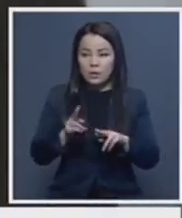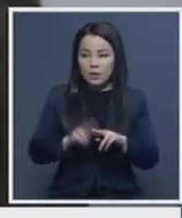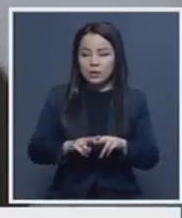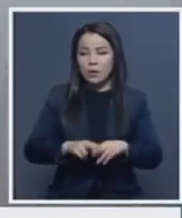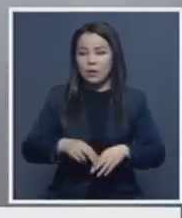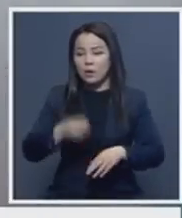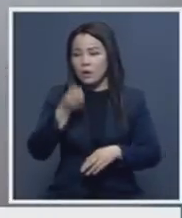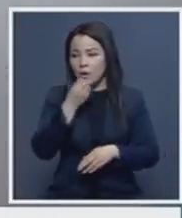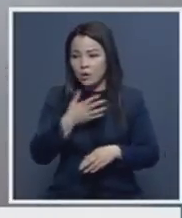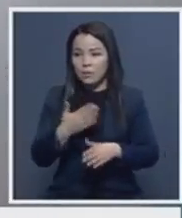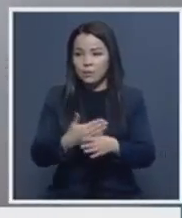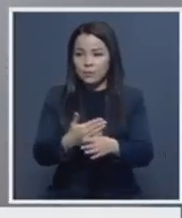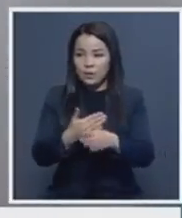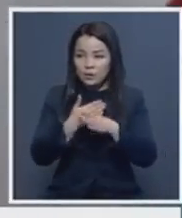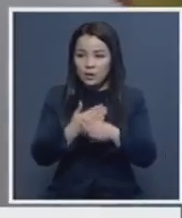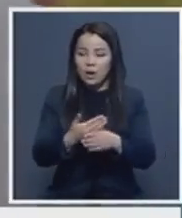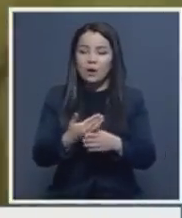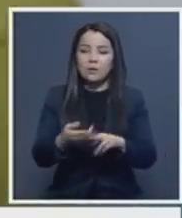жақсылықты шынымды айтсам,